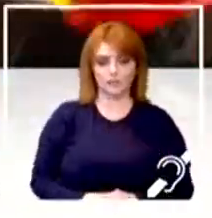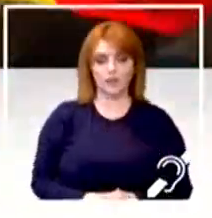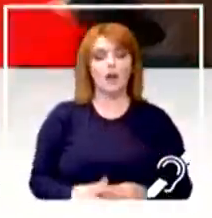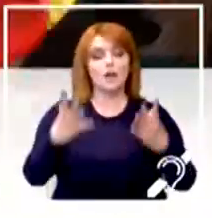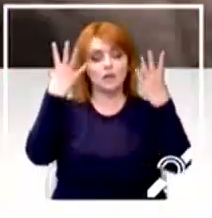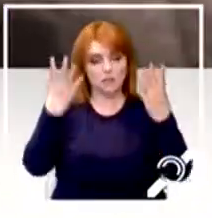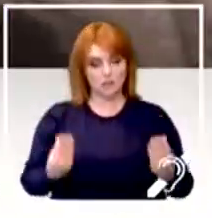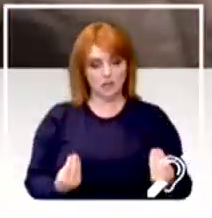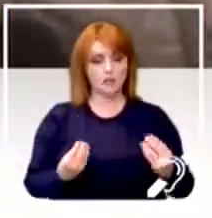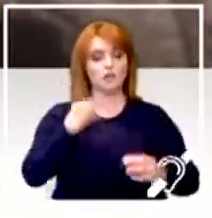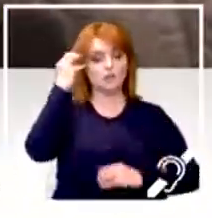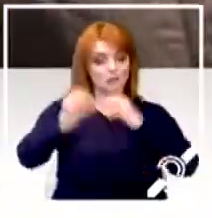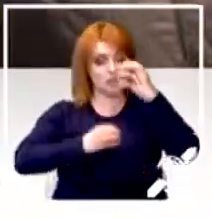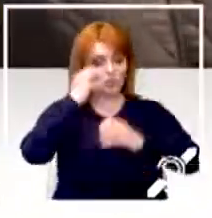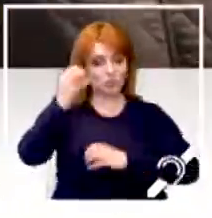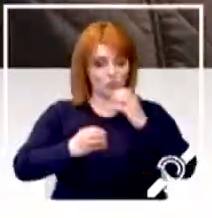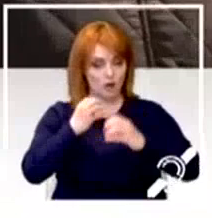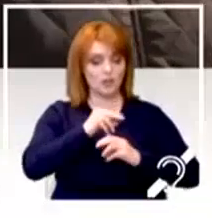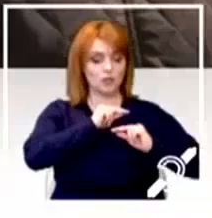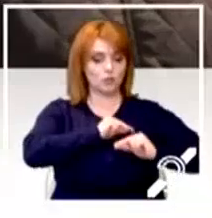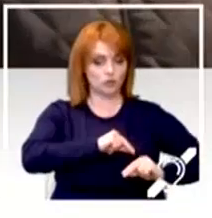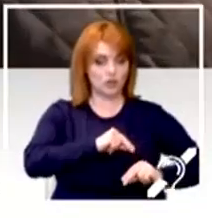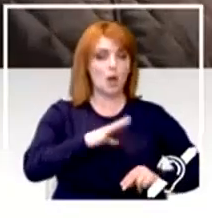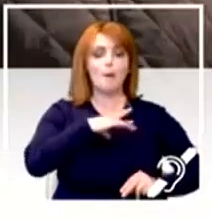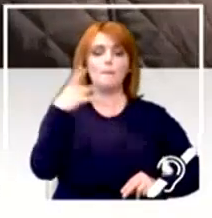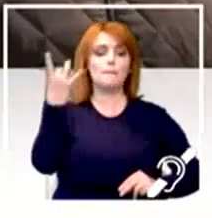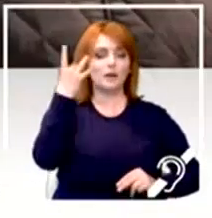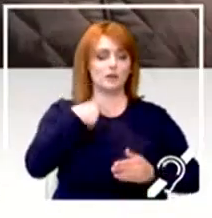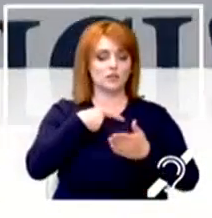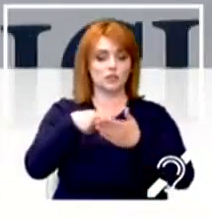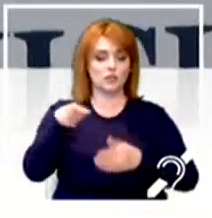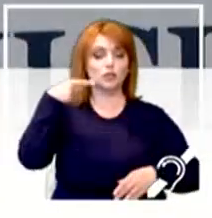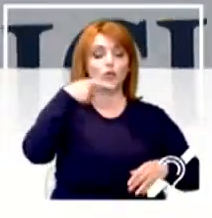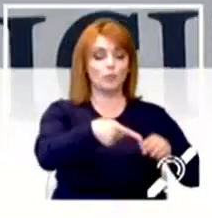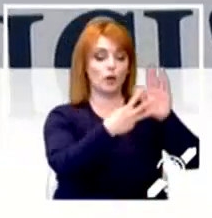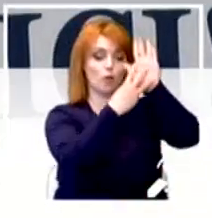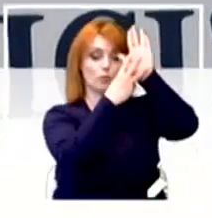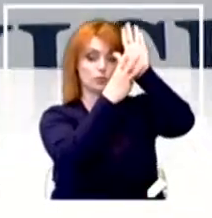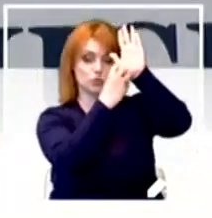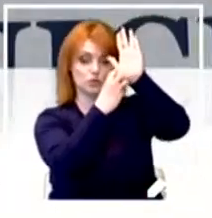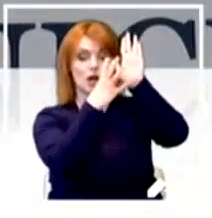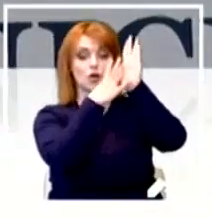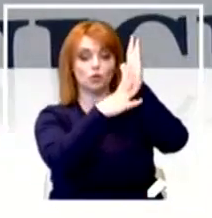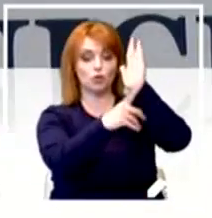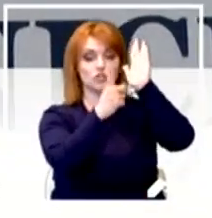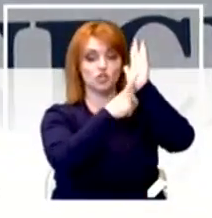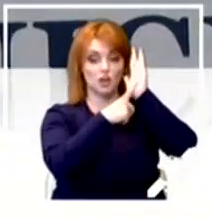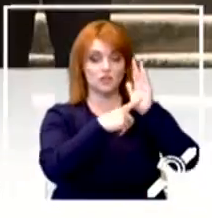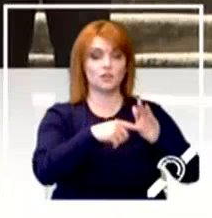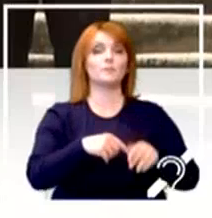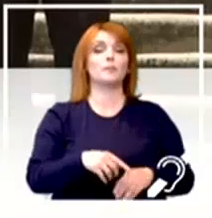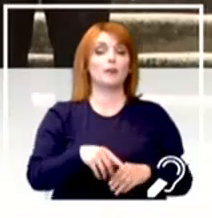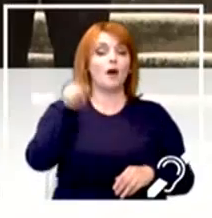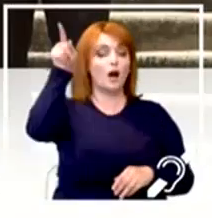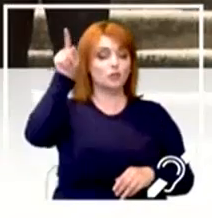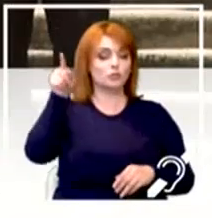amintirea mișcărilor de protest organizate în anul 1886 de muncitorii din statul american Chicago. Atunci, sute de